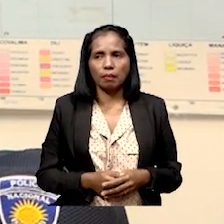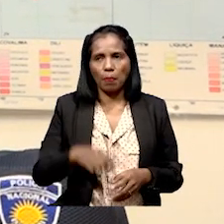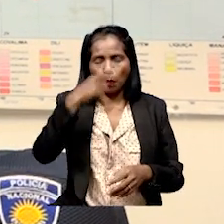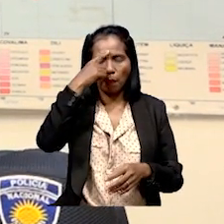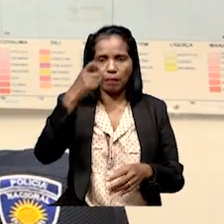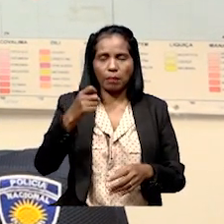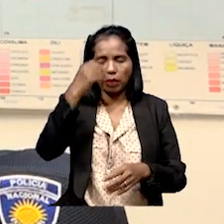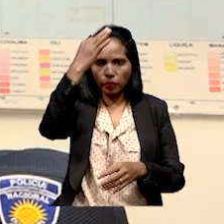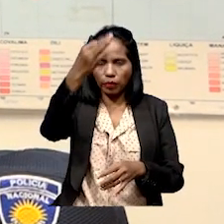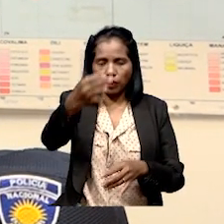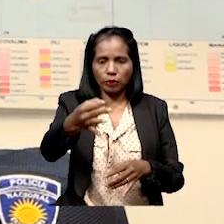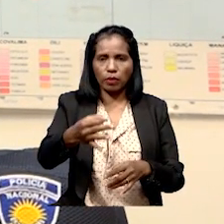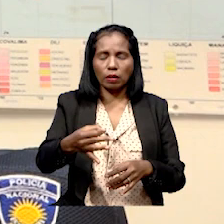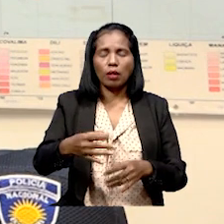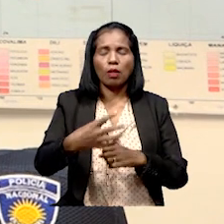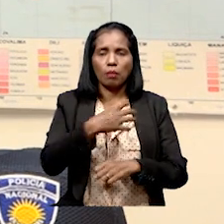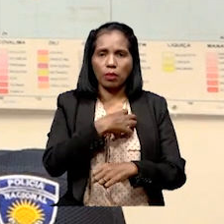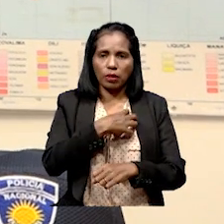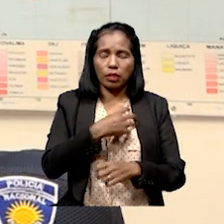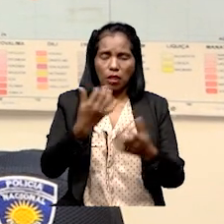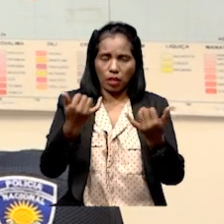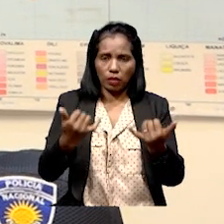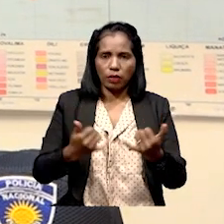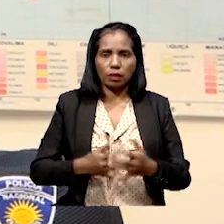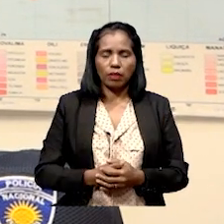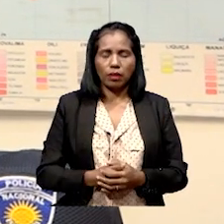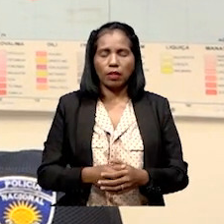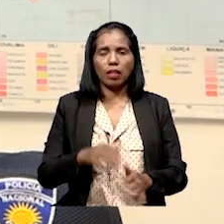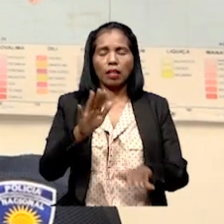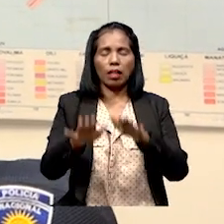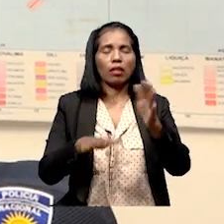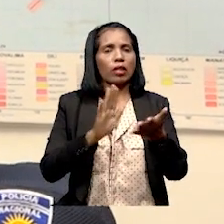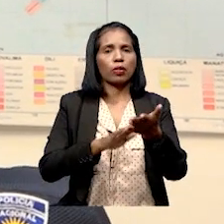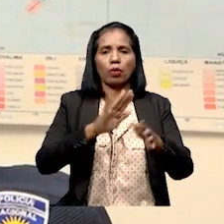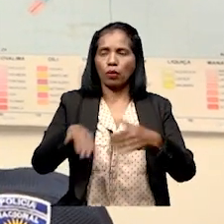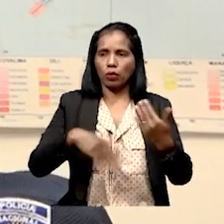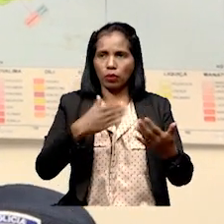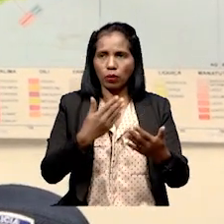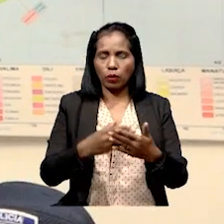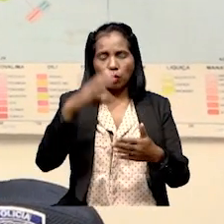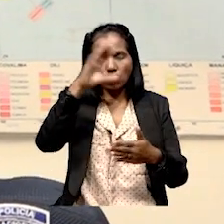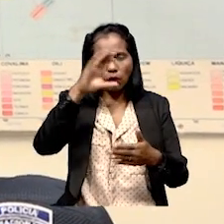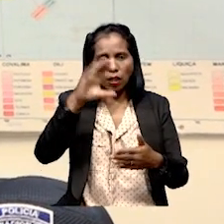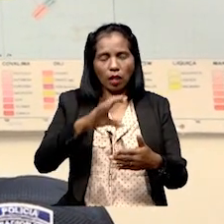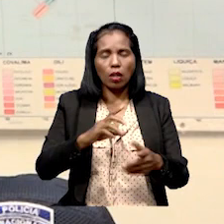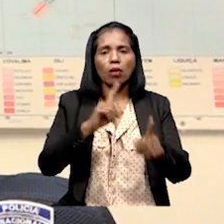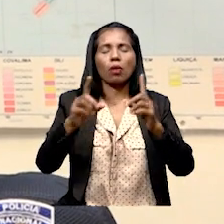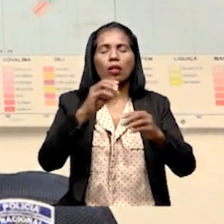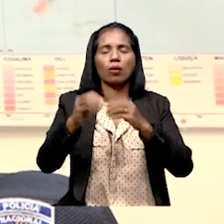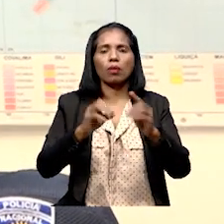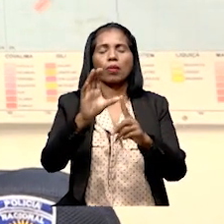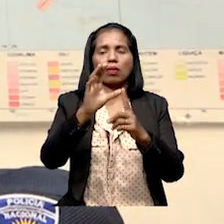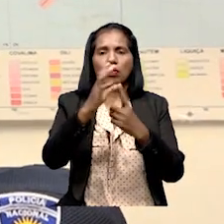ba oene PNTL agora dau como so la hela e escola hotu e a territori Timor Larantoma quale con ba cultura